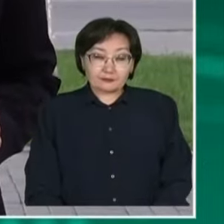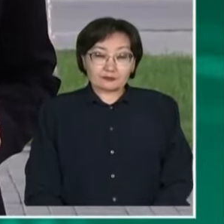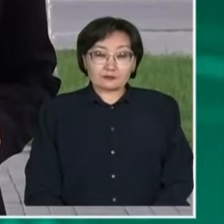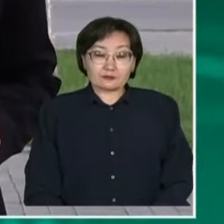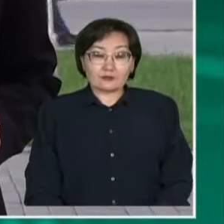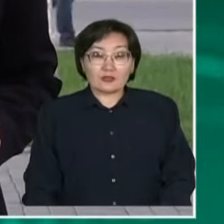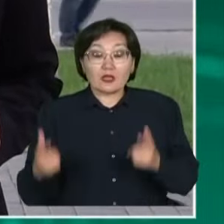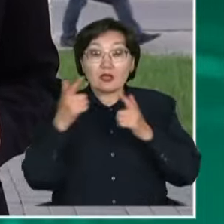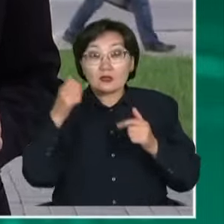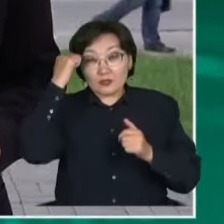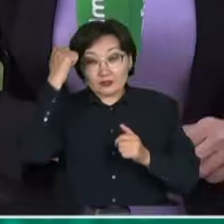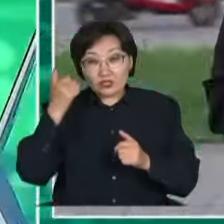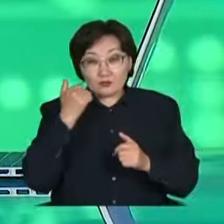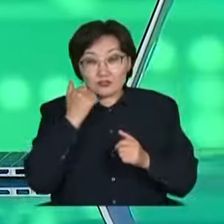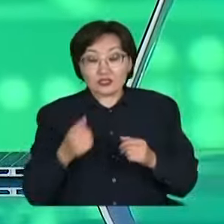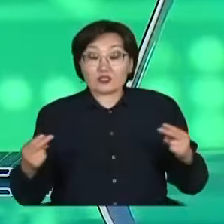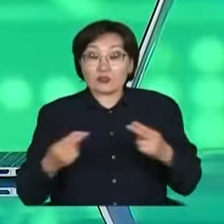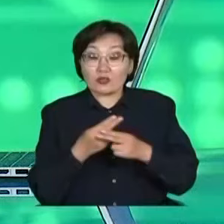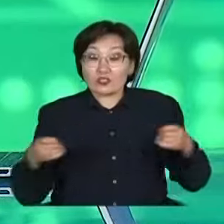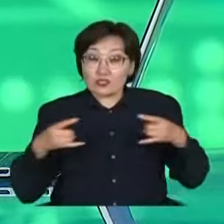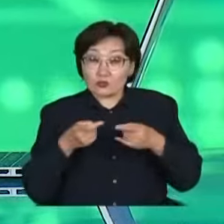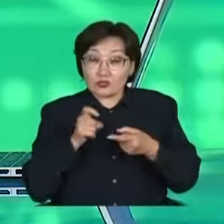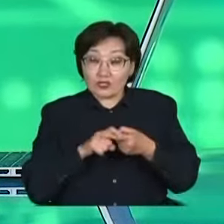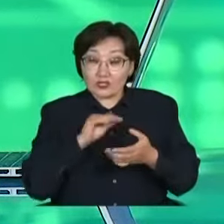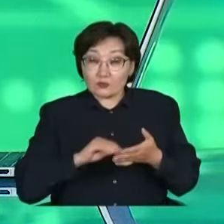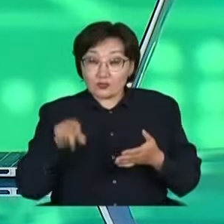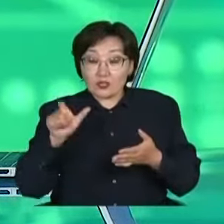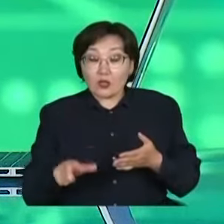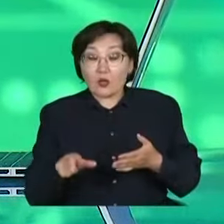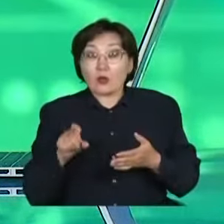Ақпарыңа рахмет, әріптес. Астанадан тікелей байланысқа қосылған Камшат Мұхамеджан болды.